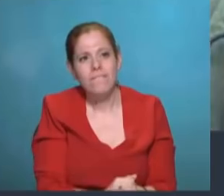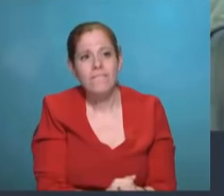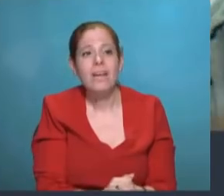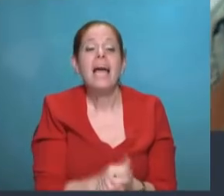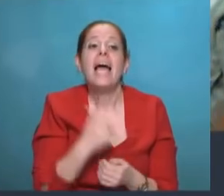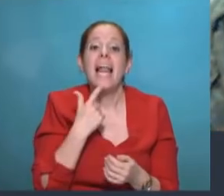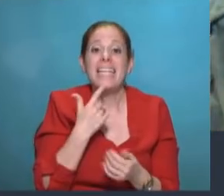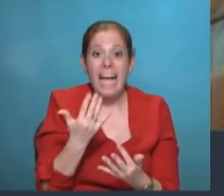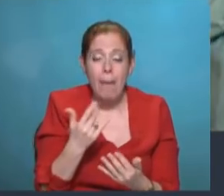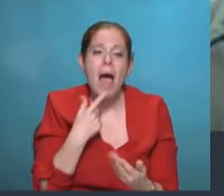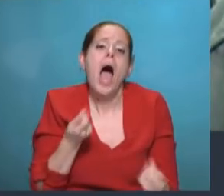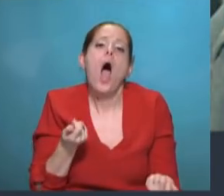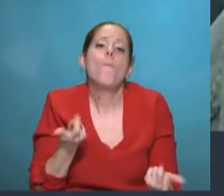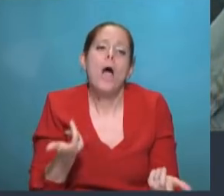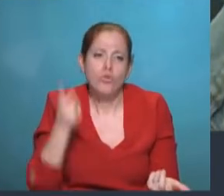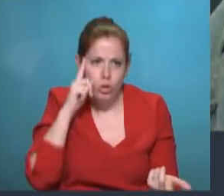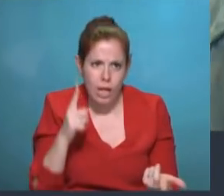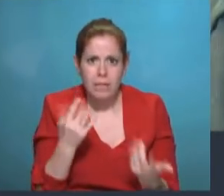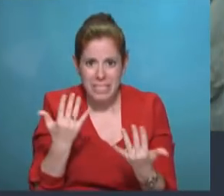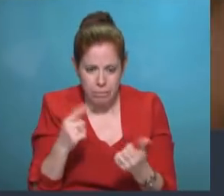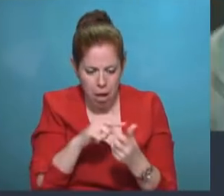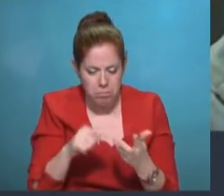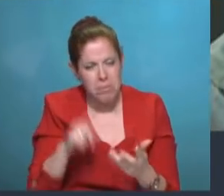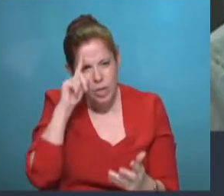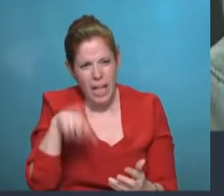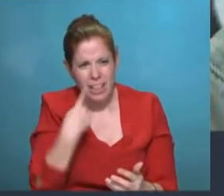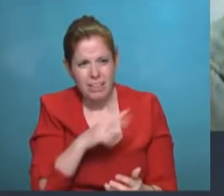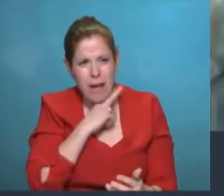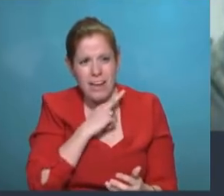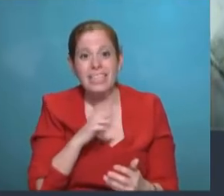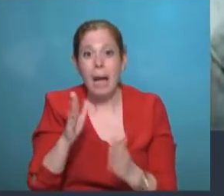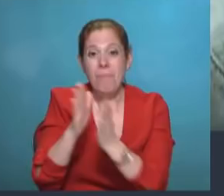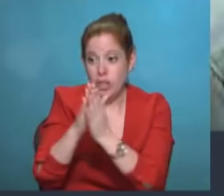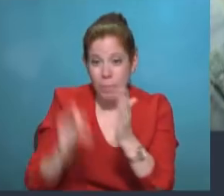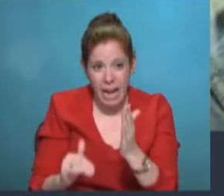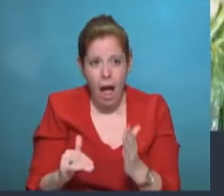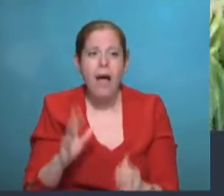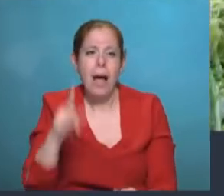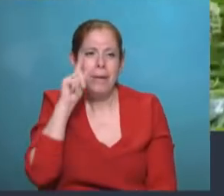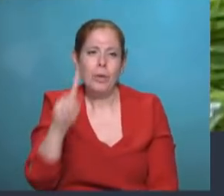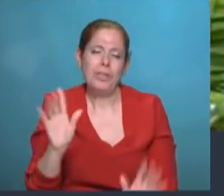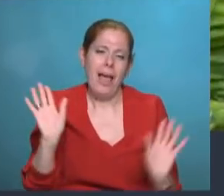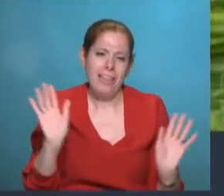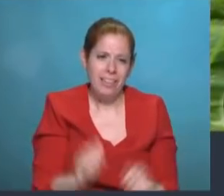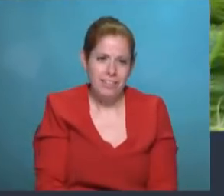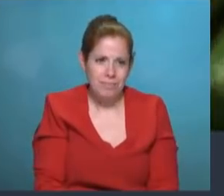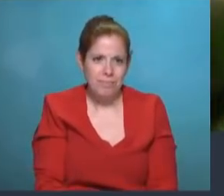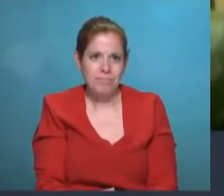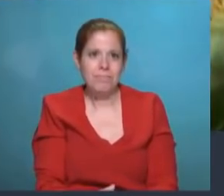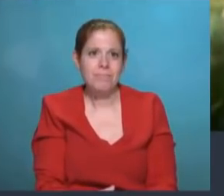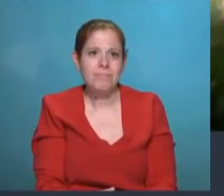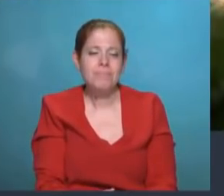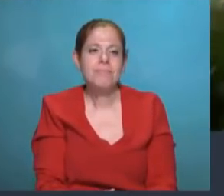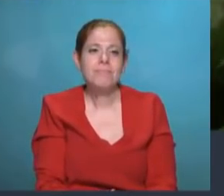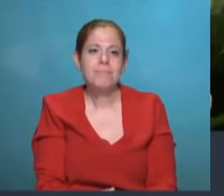יודעת, ומספרים אני גם יודעת. גם הנחות שמבקשים ממני, גם מזה אני יודעת. עולה לי, עולה לי,